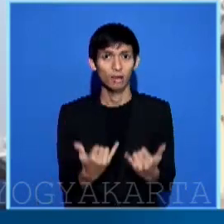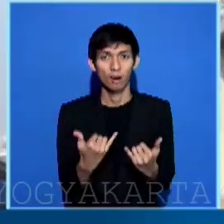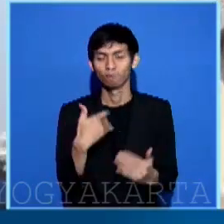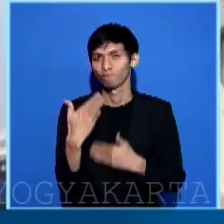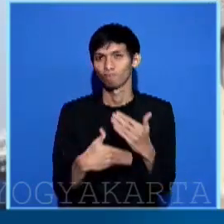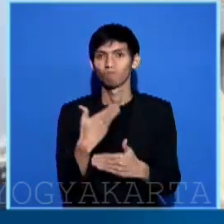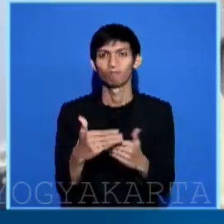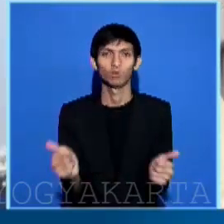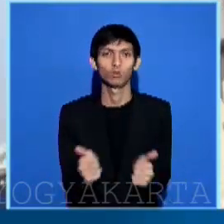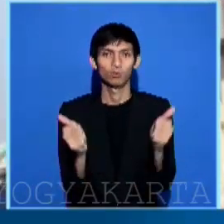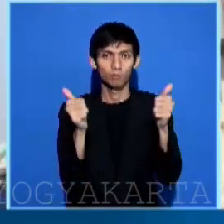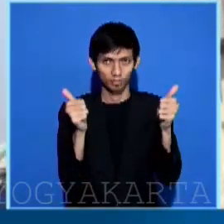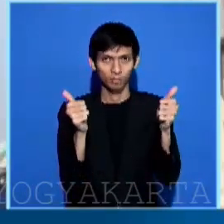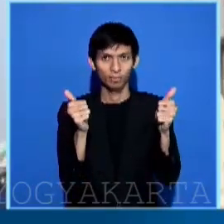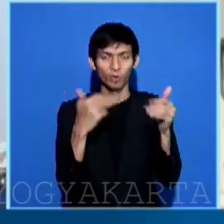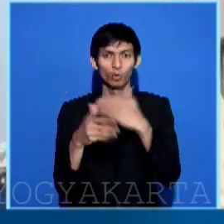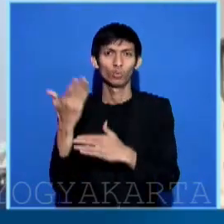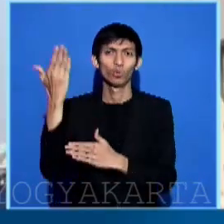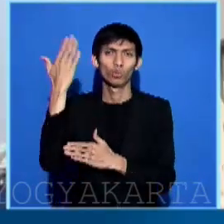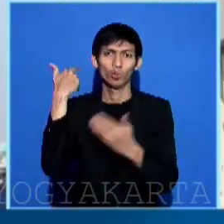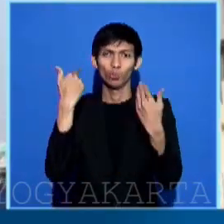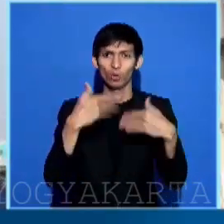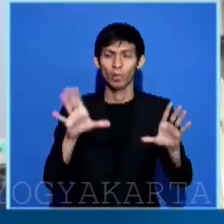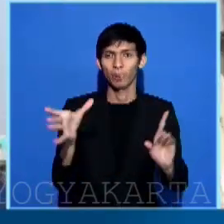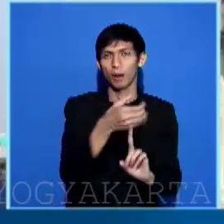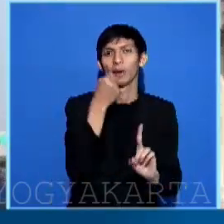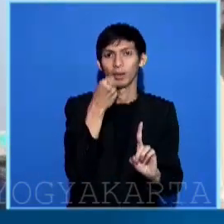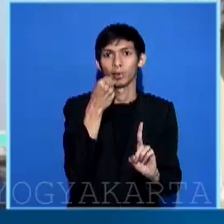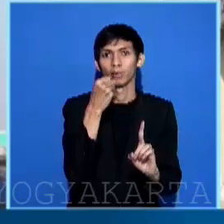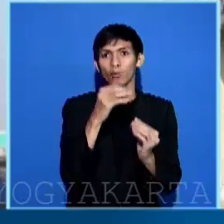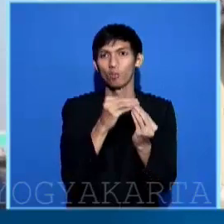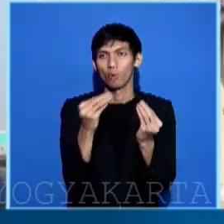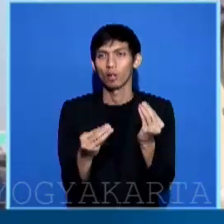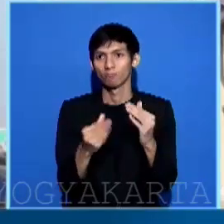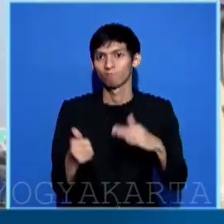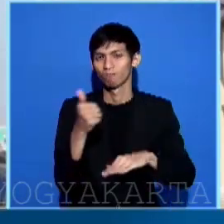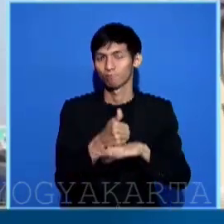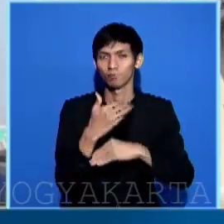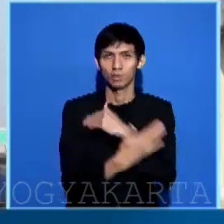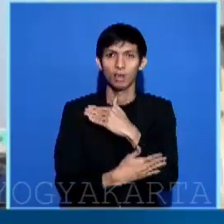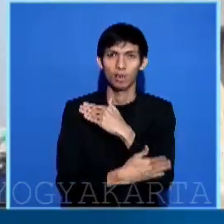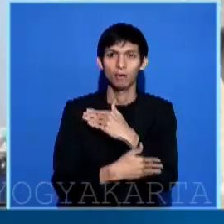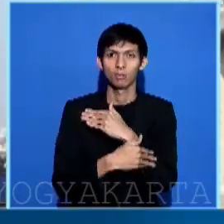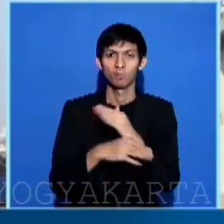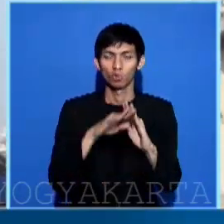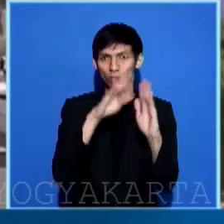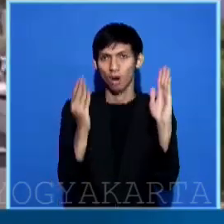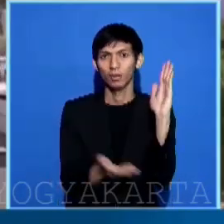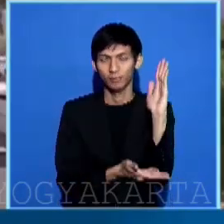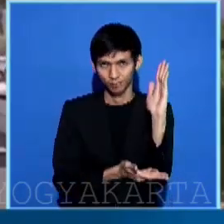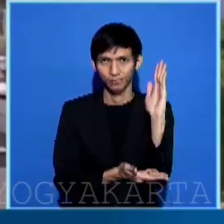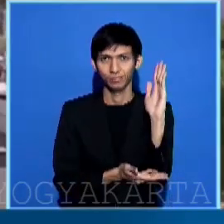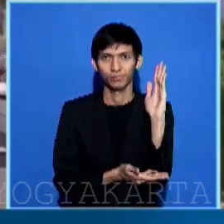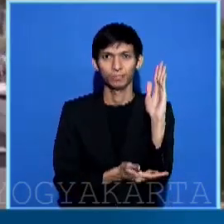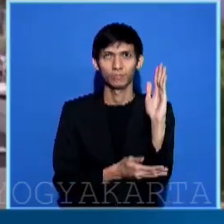kesuksesan historis yang berhasil dicapai oleh para delegasi para pemimpin negara yang hadir di Dubai tempat kami melaporkan saat ini seperti yang